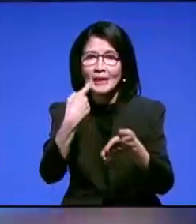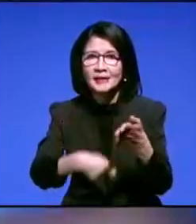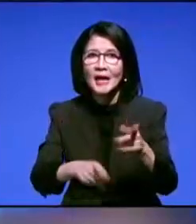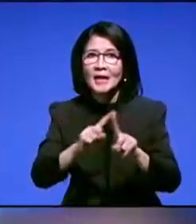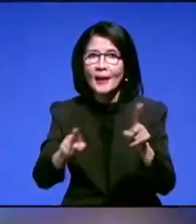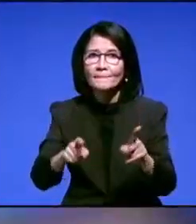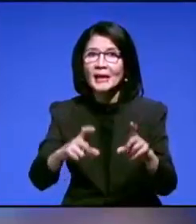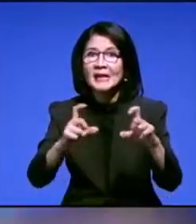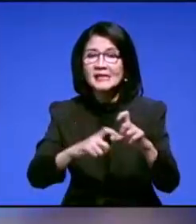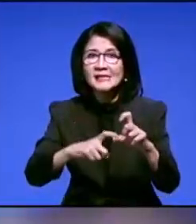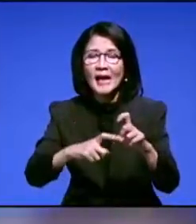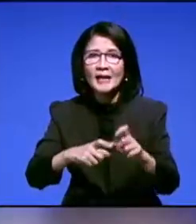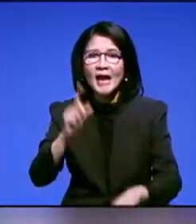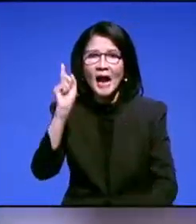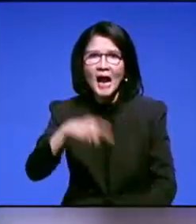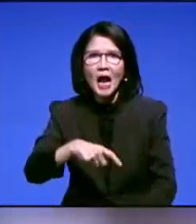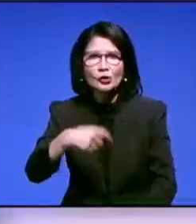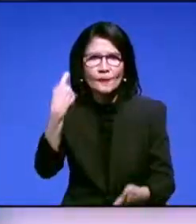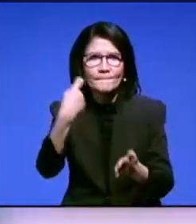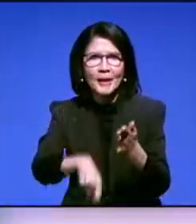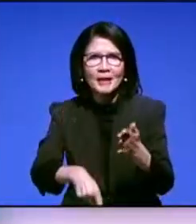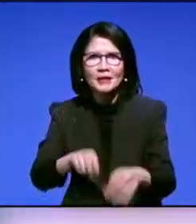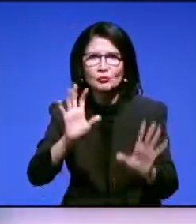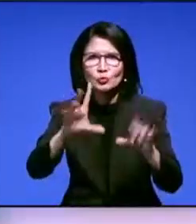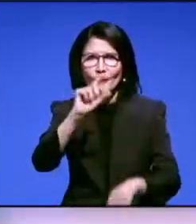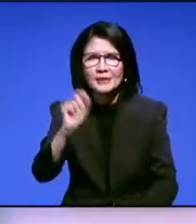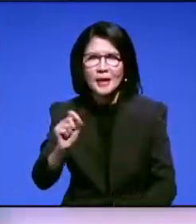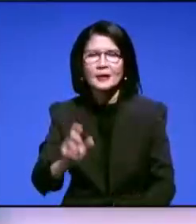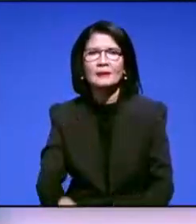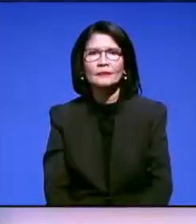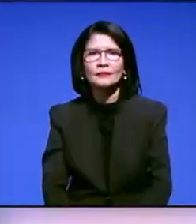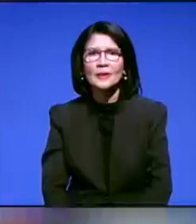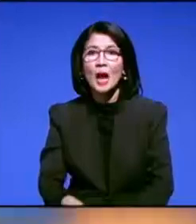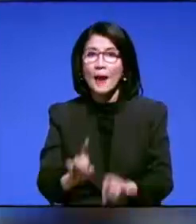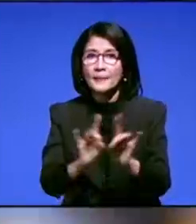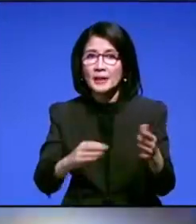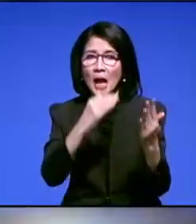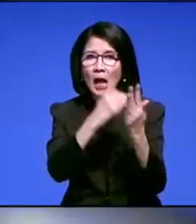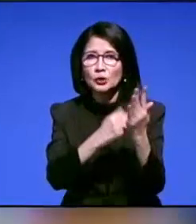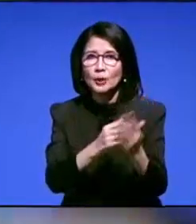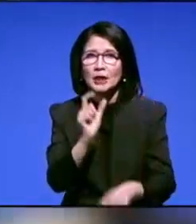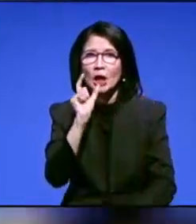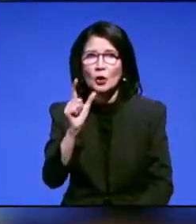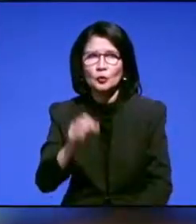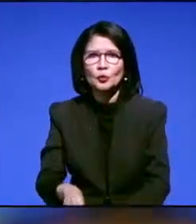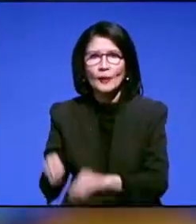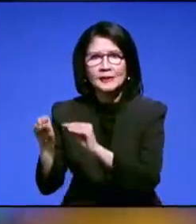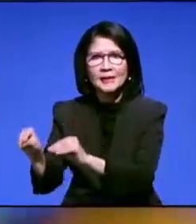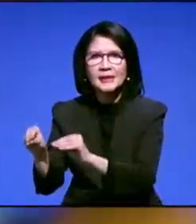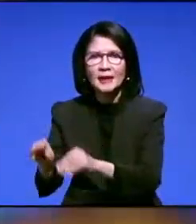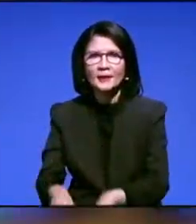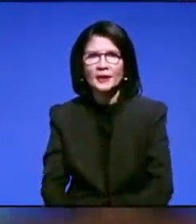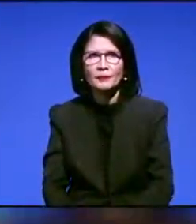sisanya, $1.000 akan terkena pajak 10%. Tapi berbeda aturan untuk kasus jas tip. Barang yang